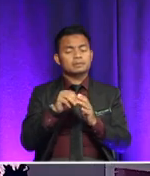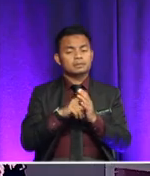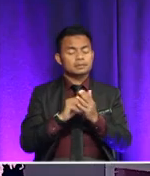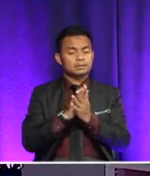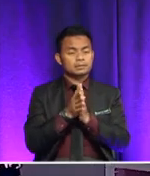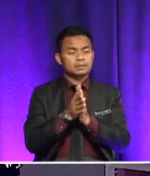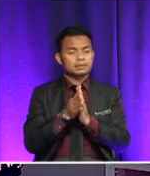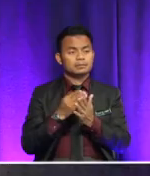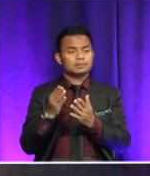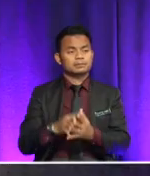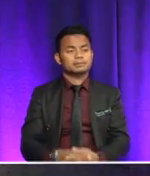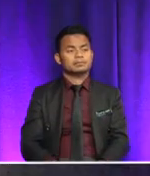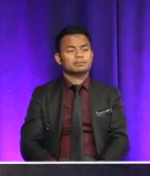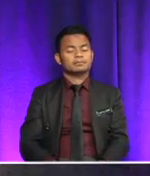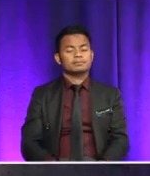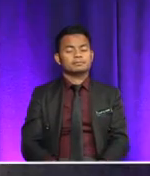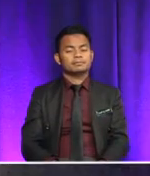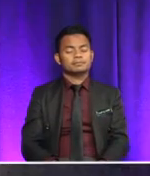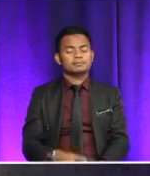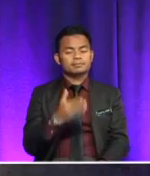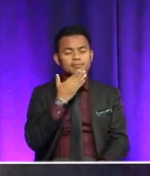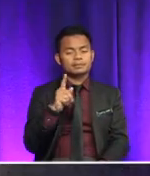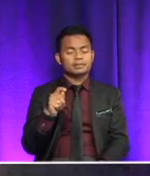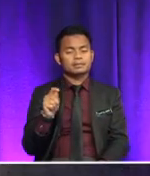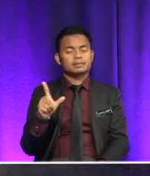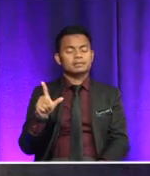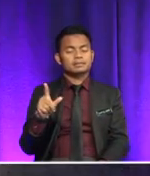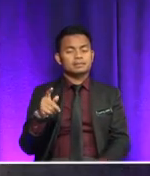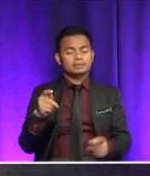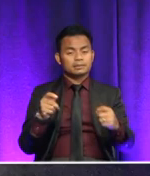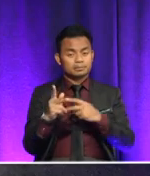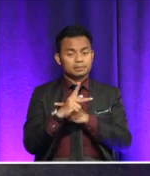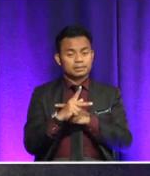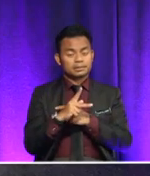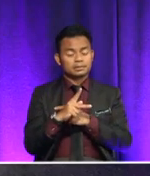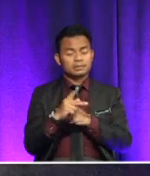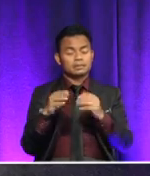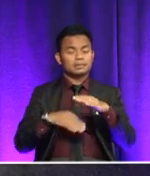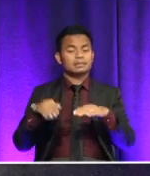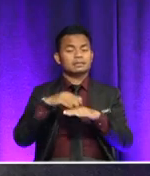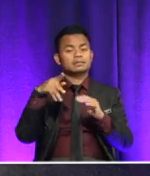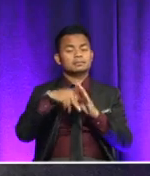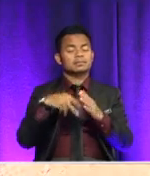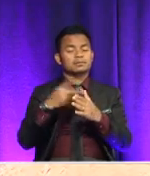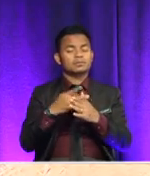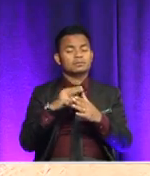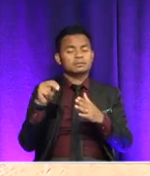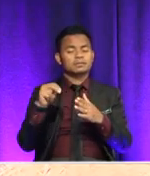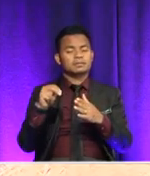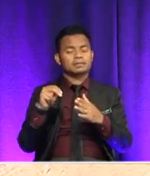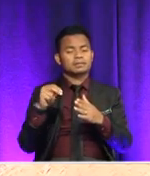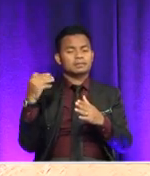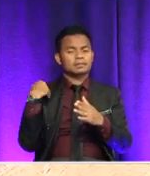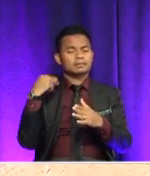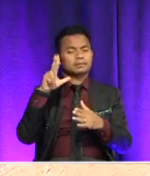jadi itu saja Irfan saya serahkan kepada Irfan Terima kasih telah belajar ada tiga jenis